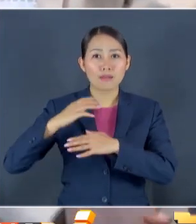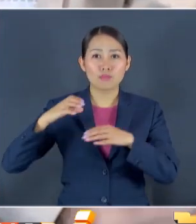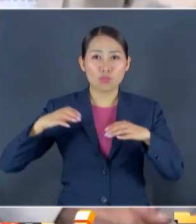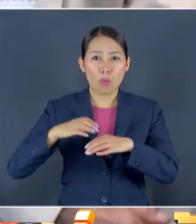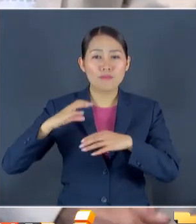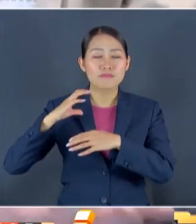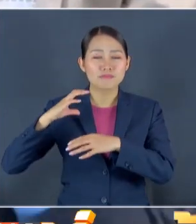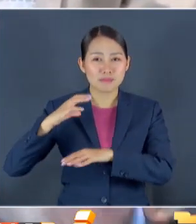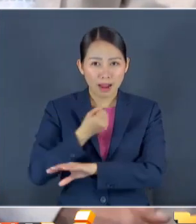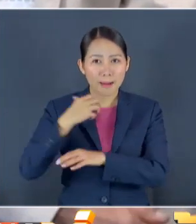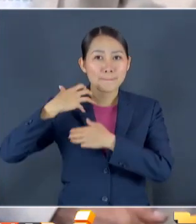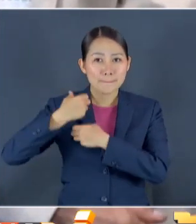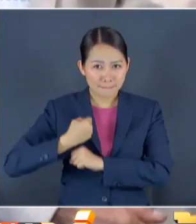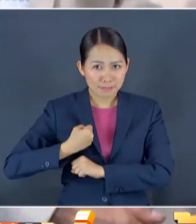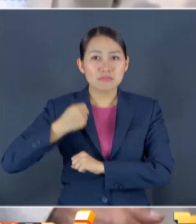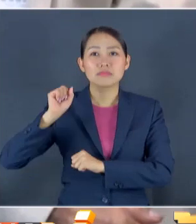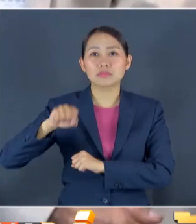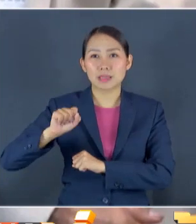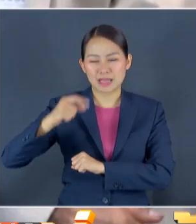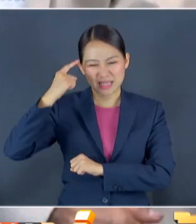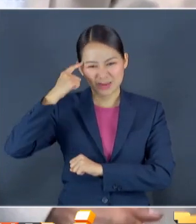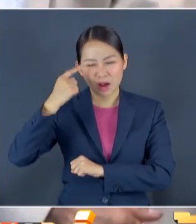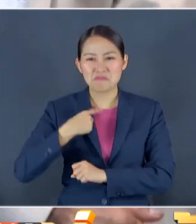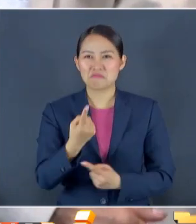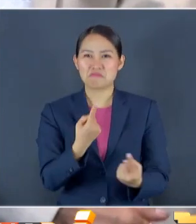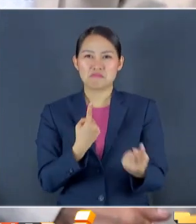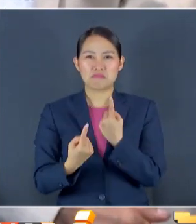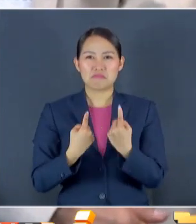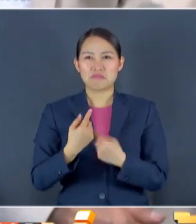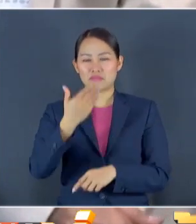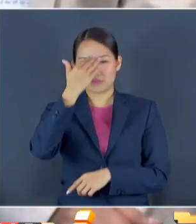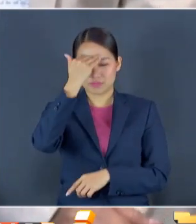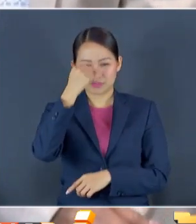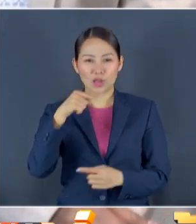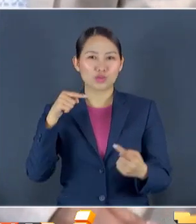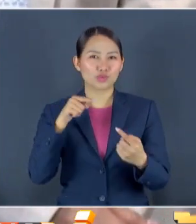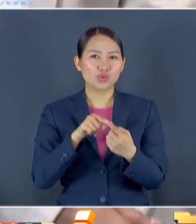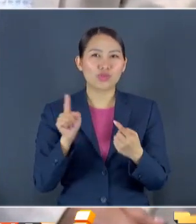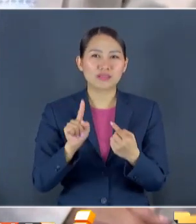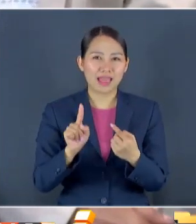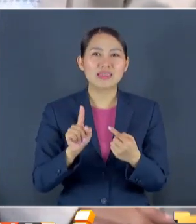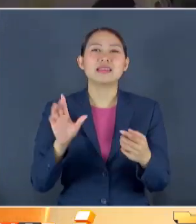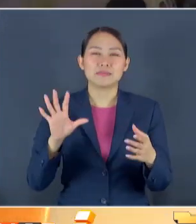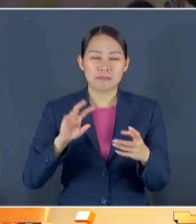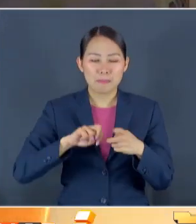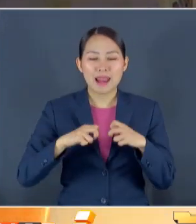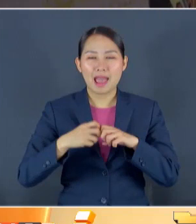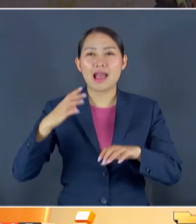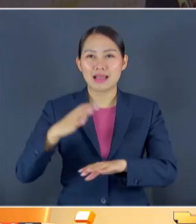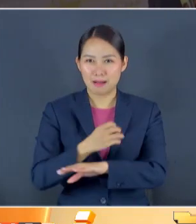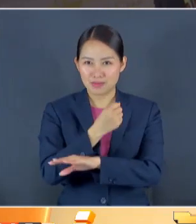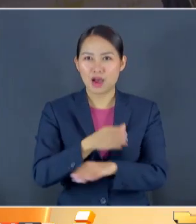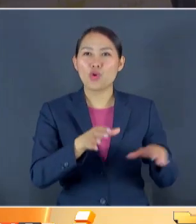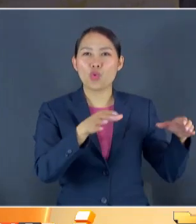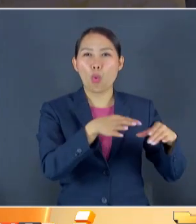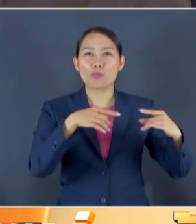ของผมความคิดของผมผมถามคนรอบข้างเขาบอกการเมืองทั้งหมดนะครับผมนึกบอกว่าถ้าเล่นการเมืองสกปรกอย่างนี้อย่าเล่นเลยครับ วันนี้เราเล่า